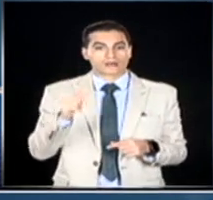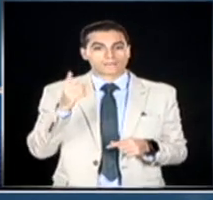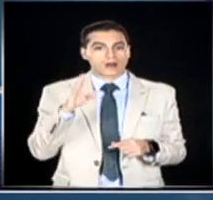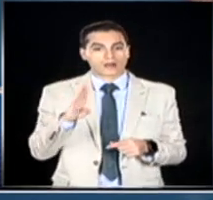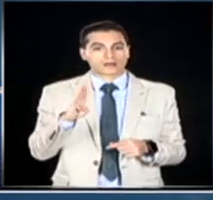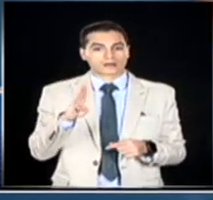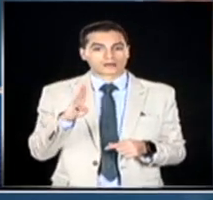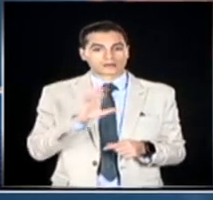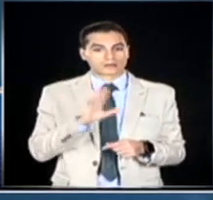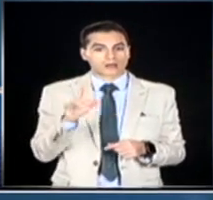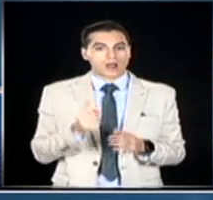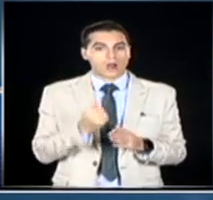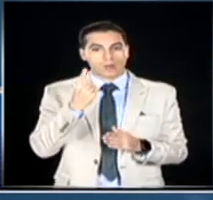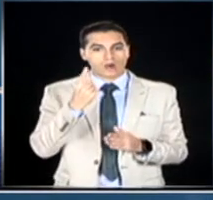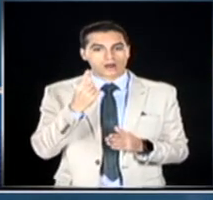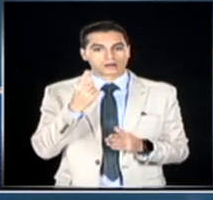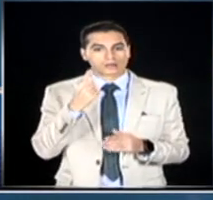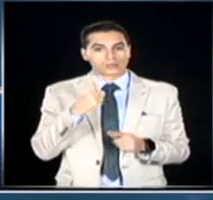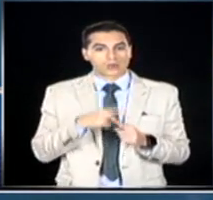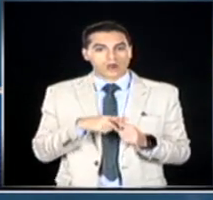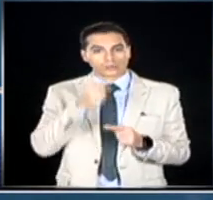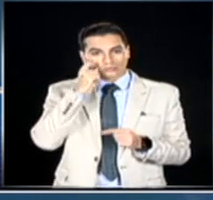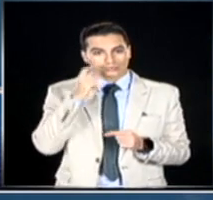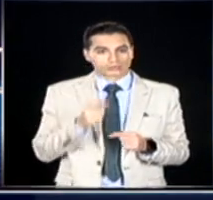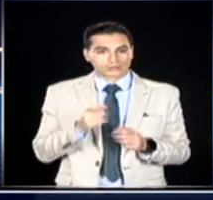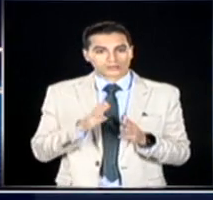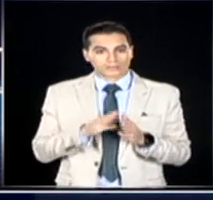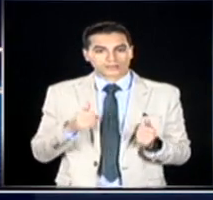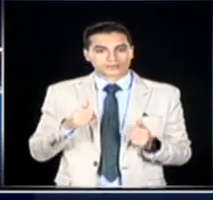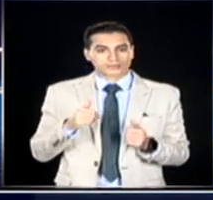أنا عارف إن هي أول سفيرة مصرية في العموم، أول سفير مصري عزيز عزت باشا.